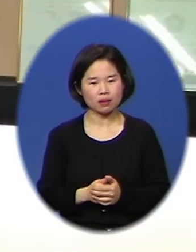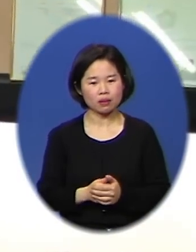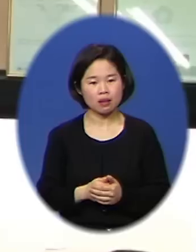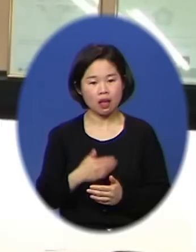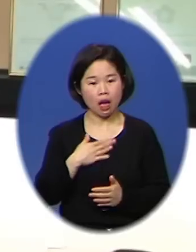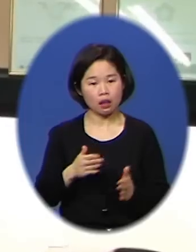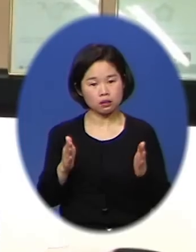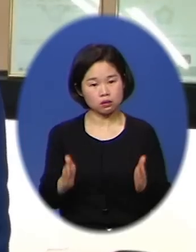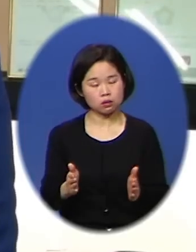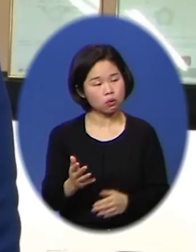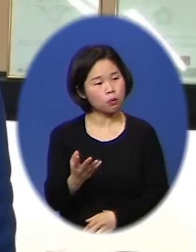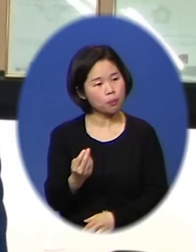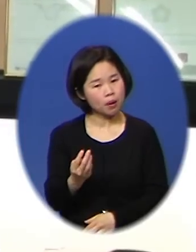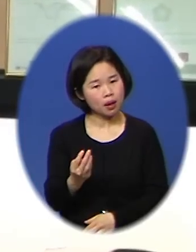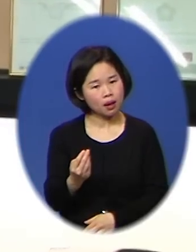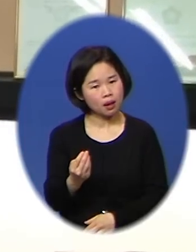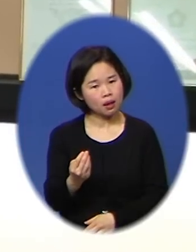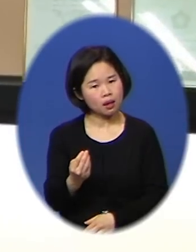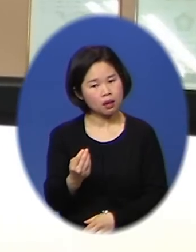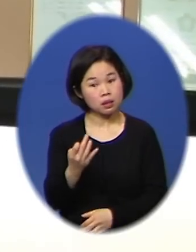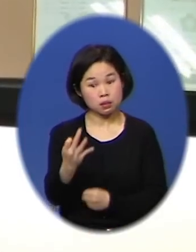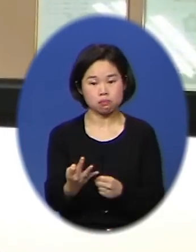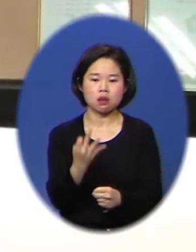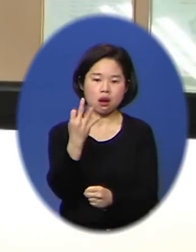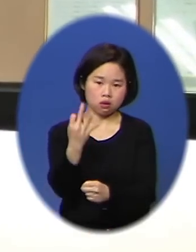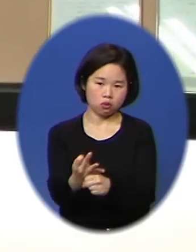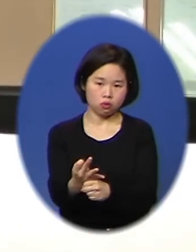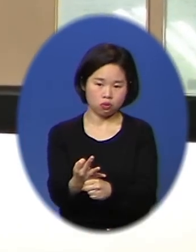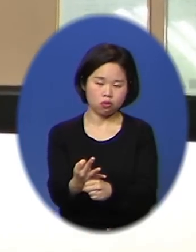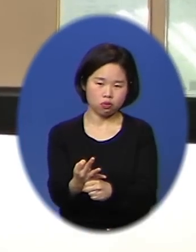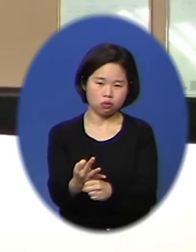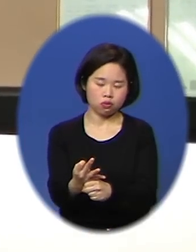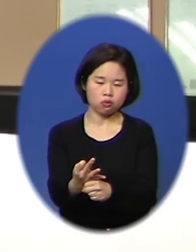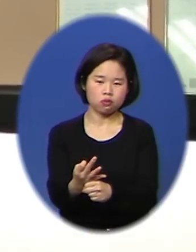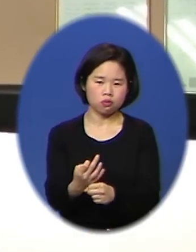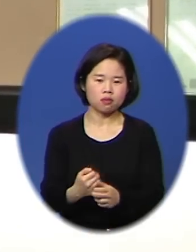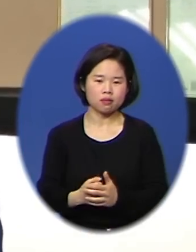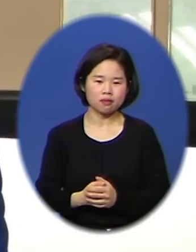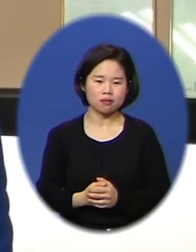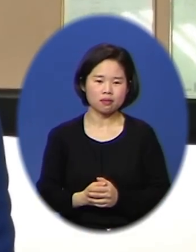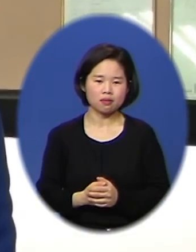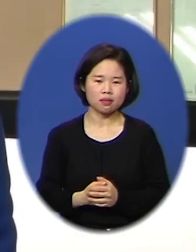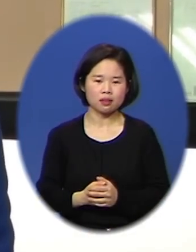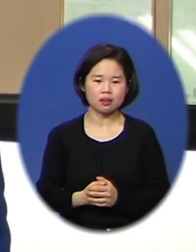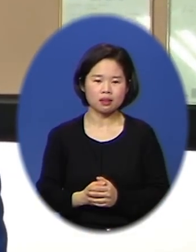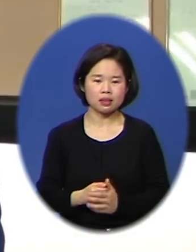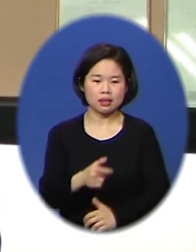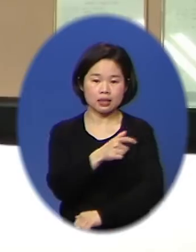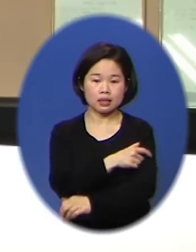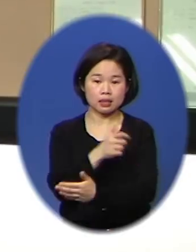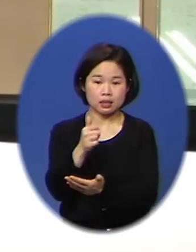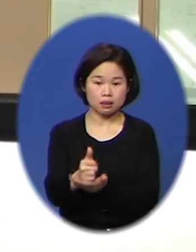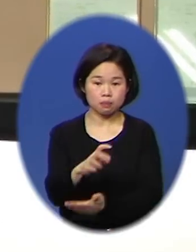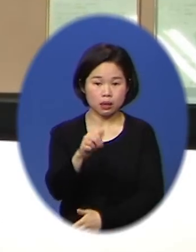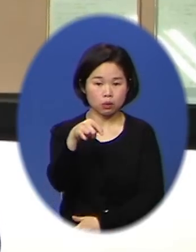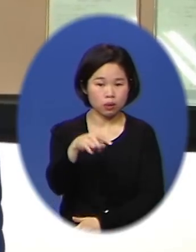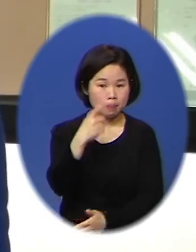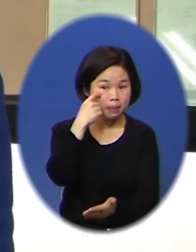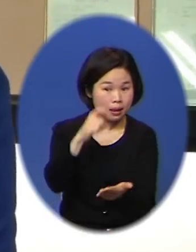얼마나 되셨어요? 저 한 14년 된 것 같아요. 예. 이사님께서 발굴하신